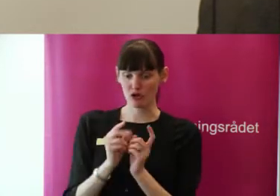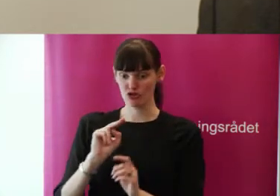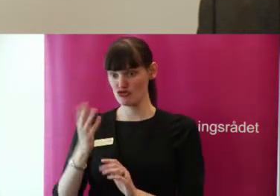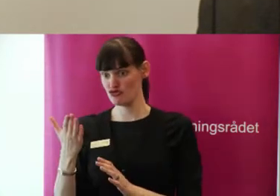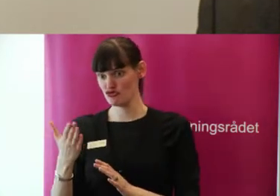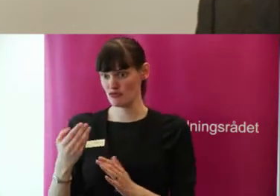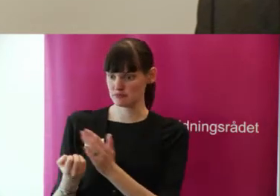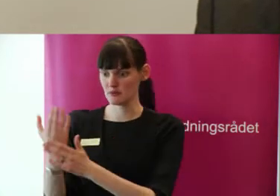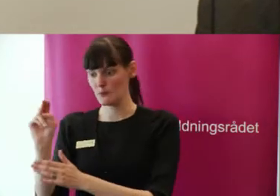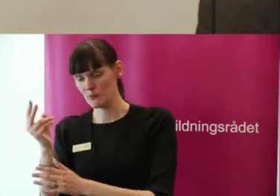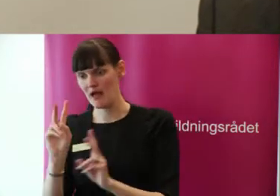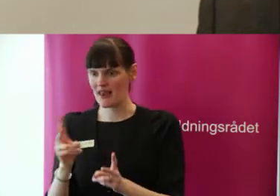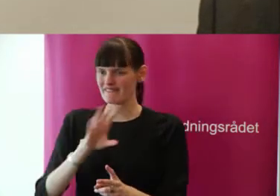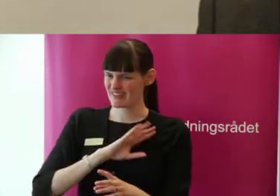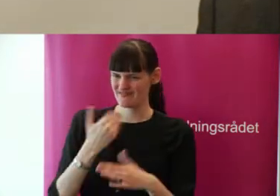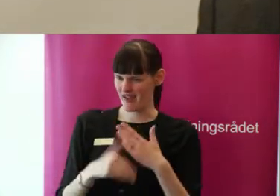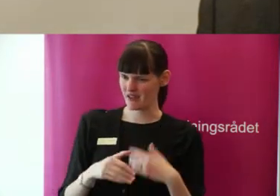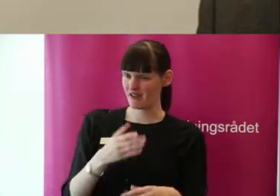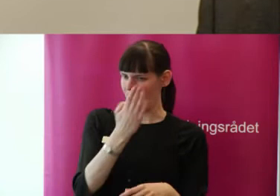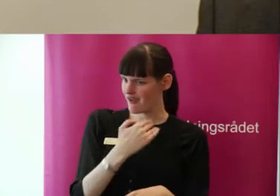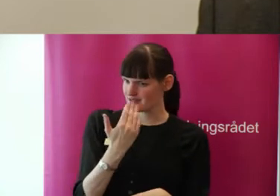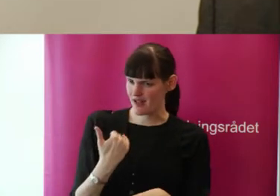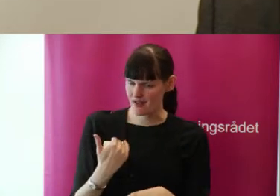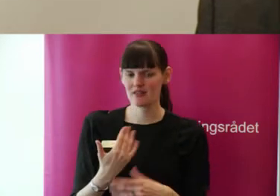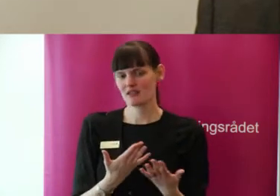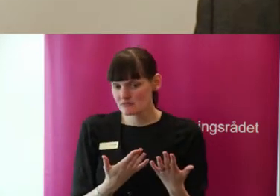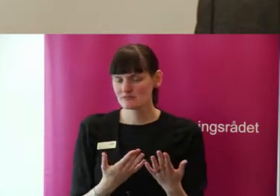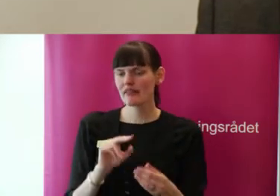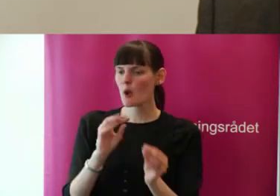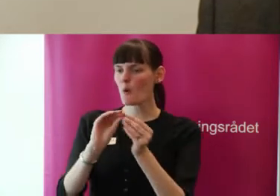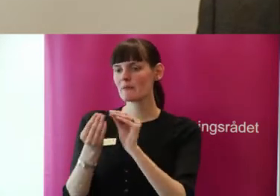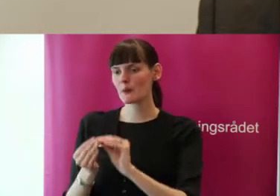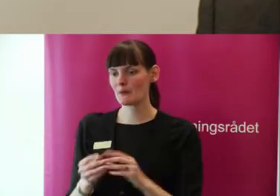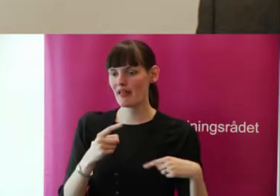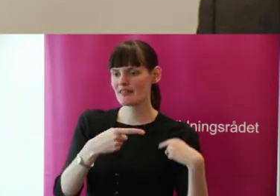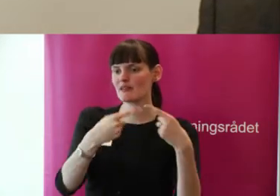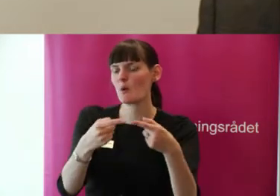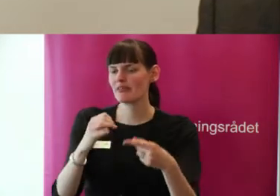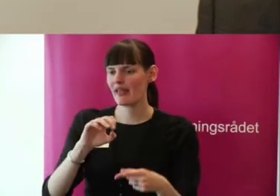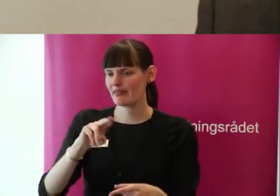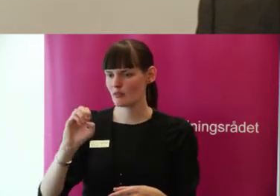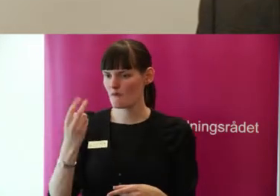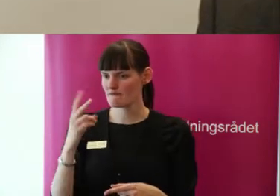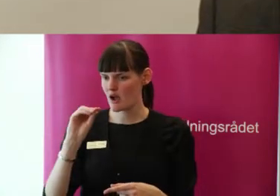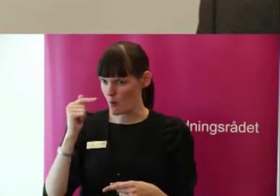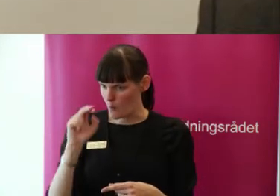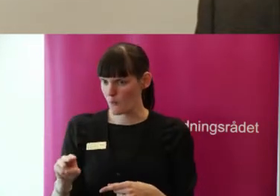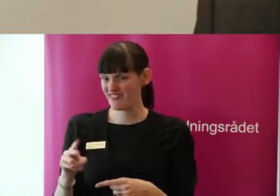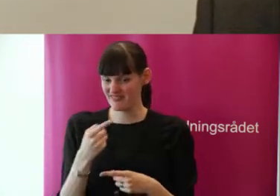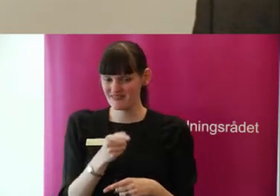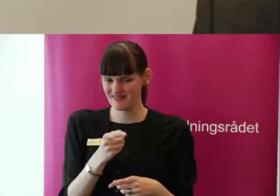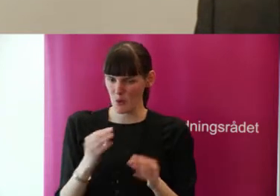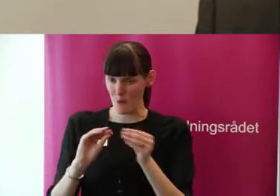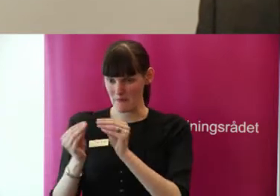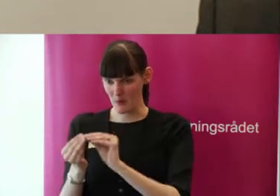nya idéer. Det blir en metodutveckling och så vidare. Och den här kombinationen av tradition och innovation, det är väl egentligen det som ni alla värnar om